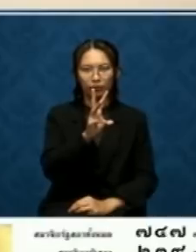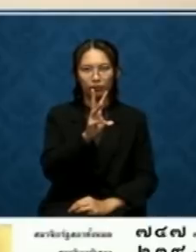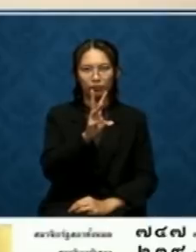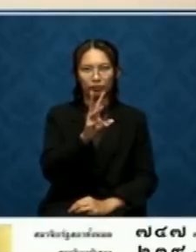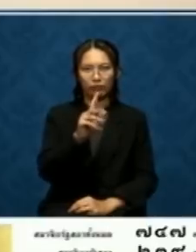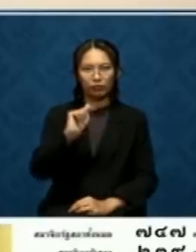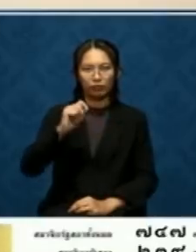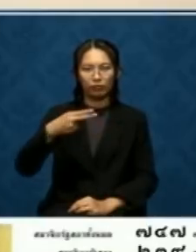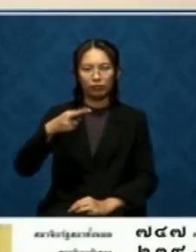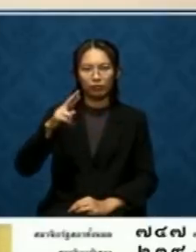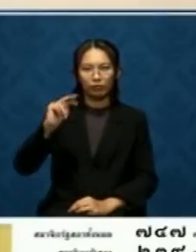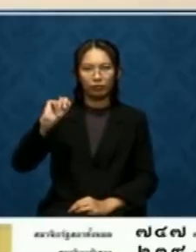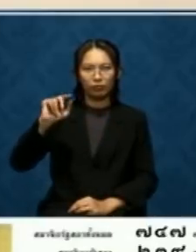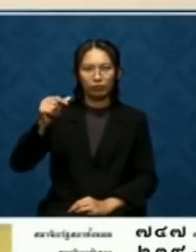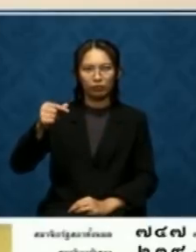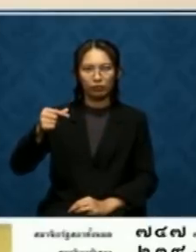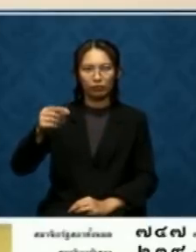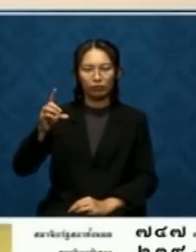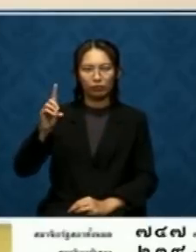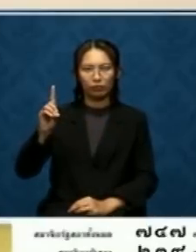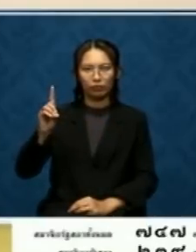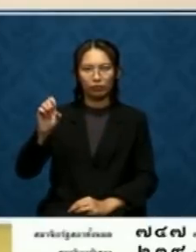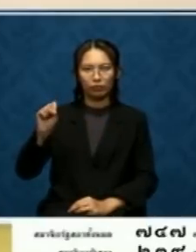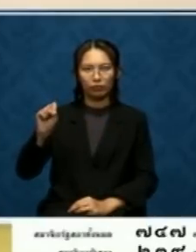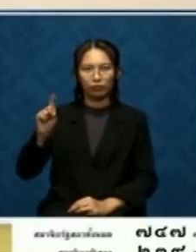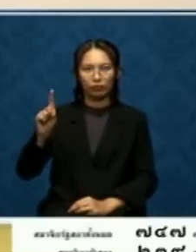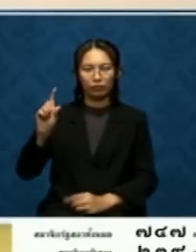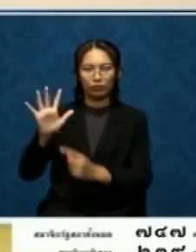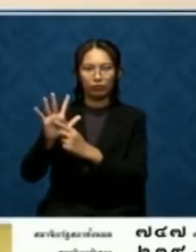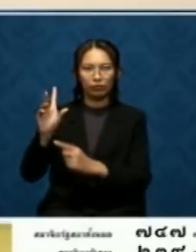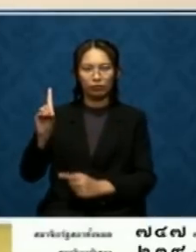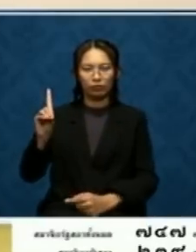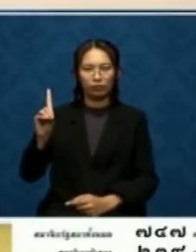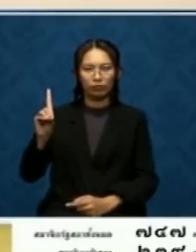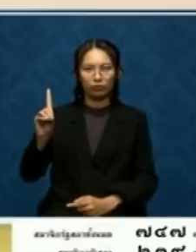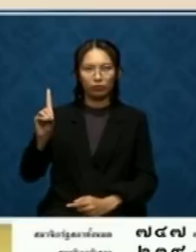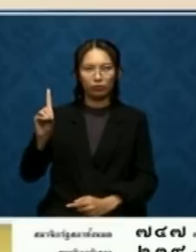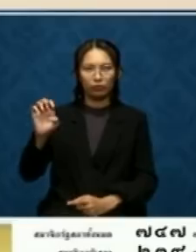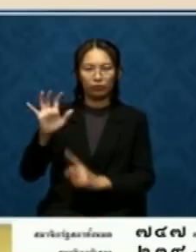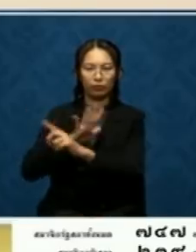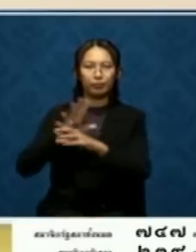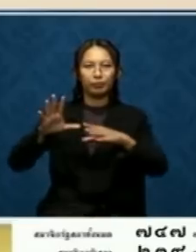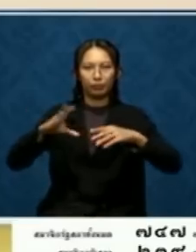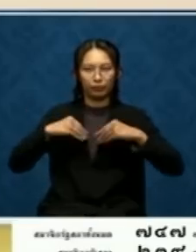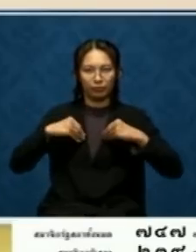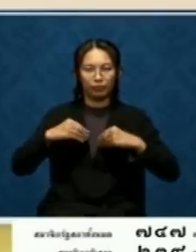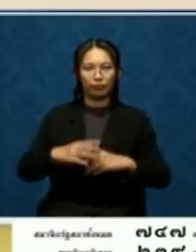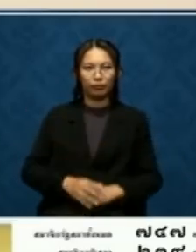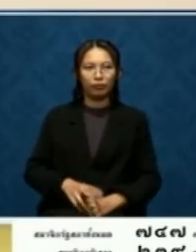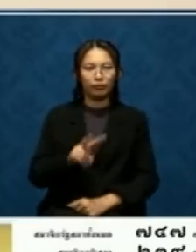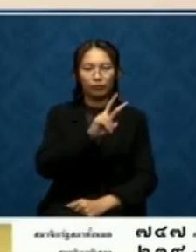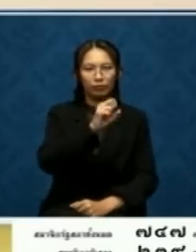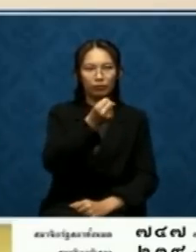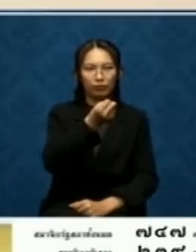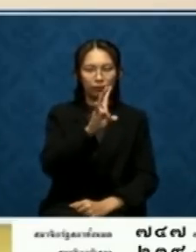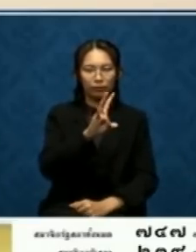ายังไงคะรีบแปะเลยสำหรับเรื่องของการตั้งสสรแก้ไขเพื่อแก้ไขรัฐธรรมนูญกันหรือเดี๋ยวเอาไว้ก่อนในเวลาที่เหมาะสมแล้วเดี๋ยวค่อยมาว่ากันอา